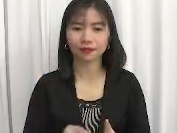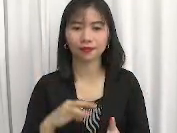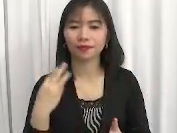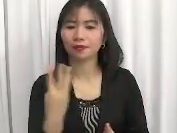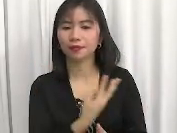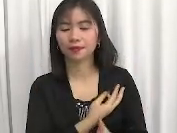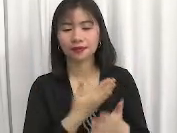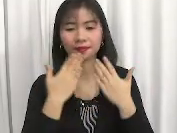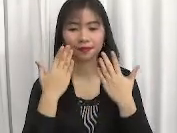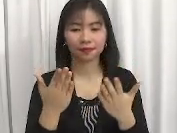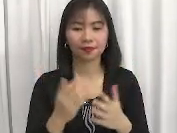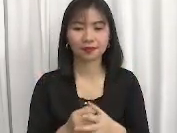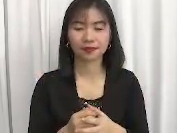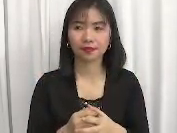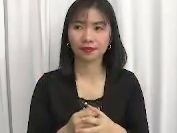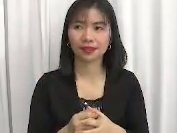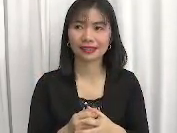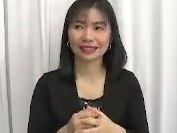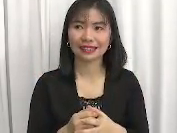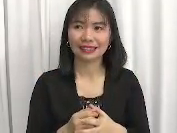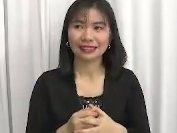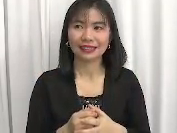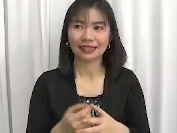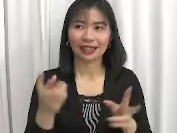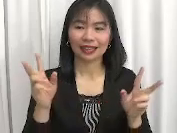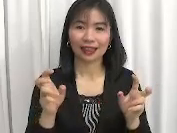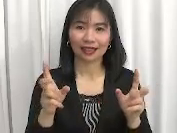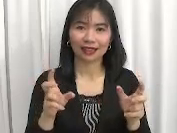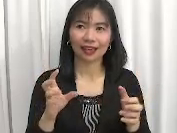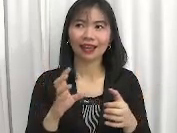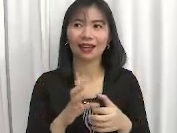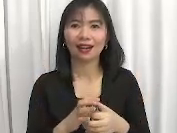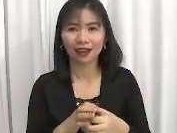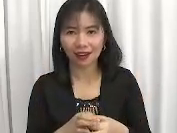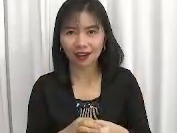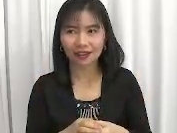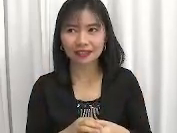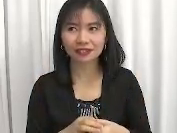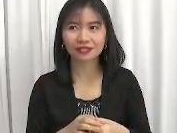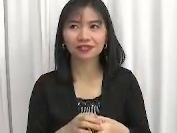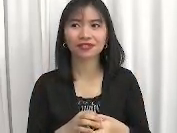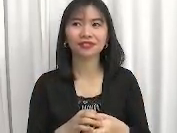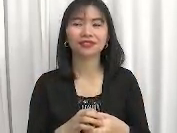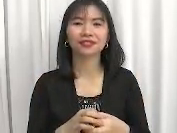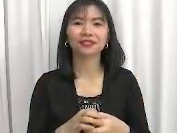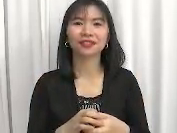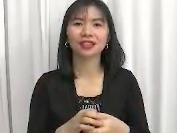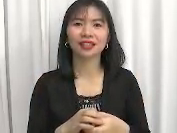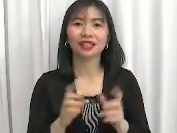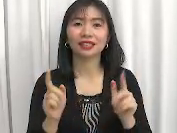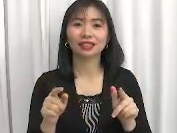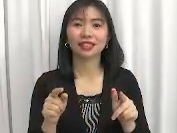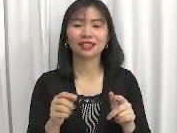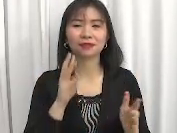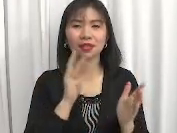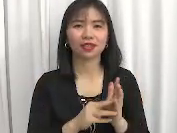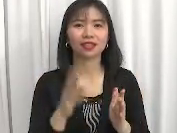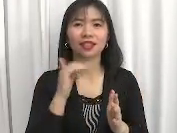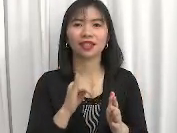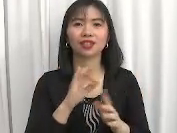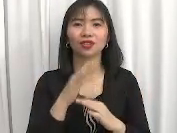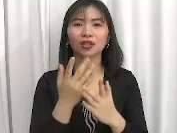programang ito. Ang kataga nga ni Pastor ay... mga tagapagtanggol ng mga nanay. At yun naman po ang nais naming